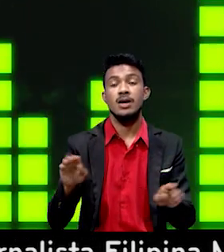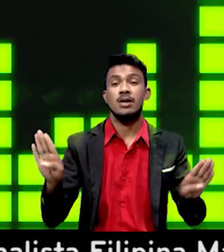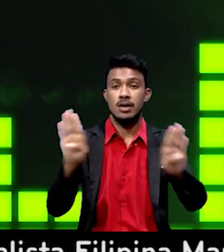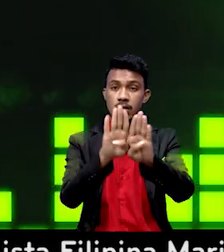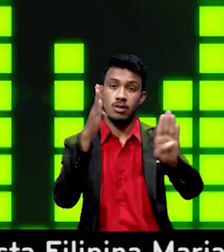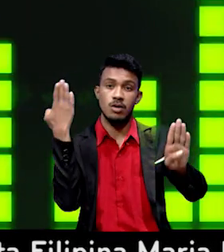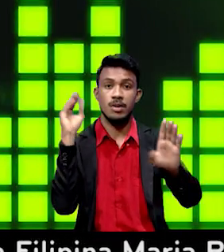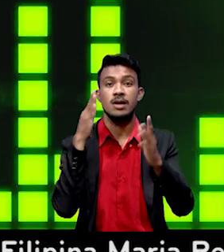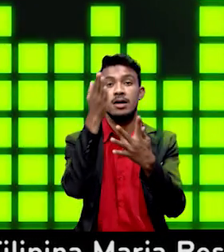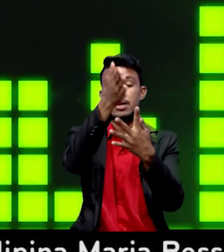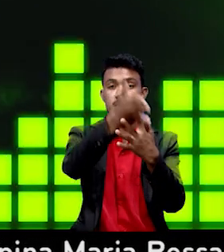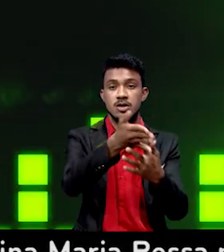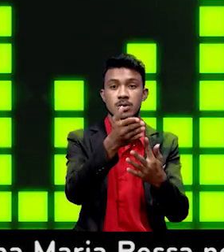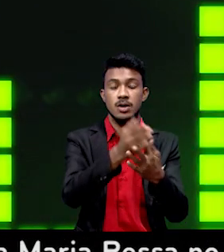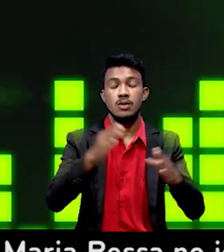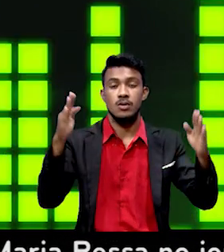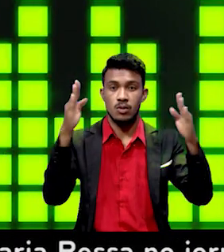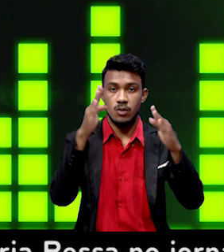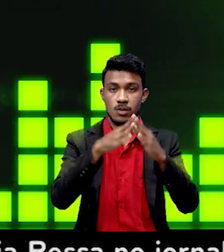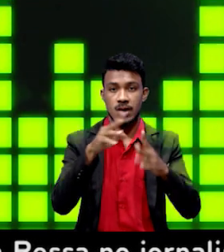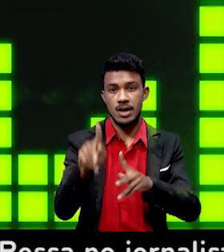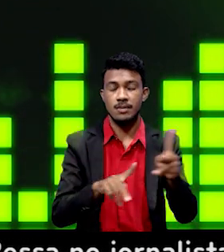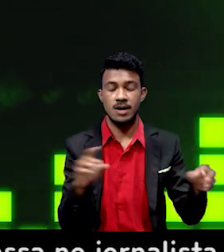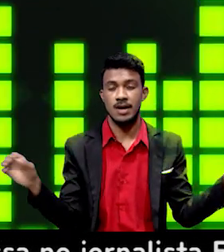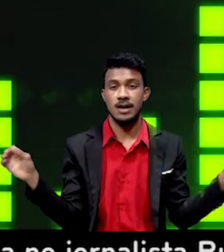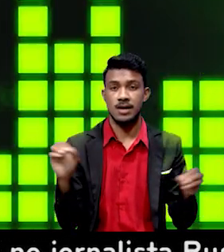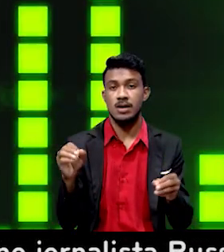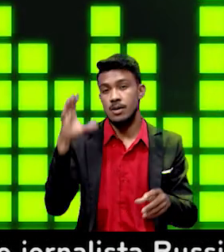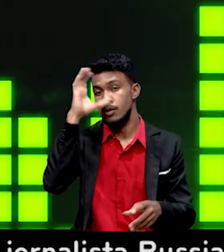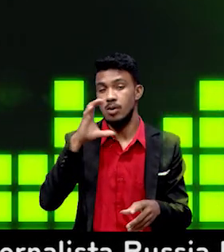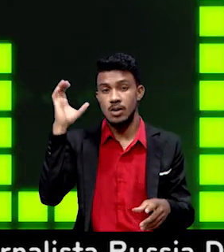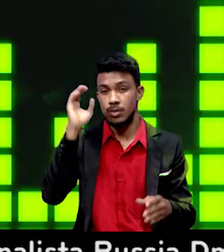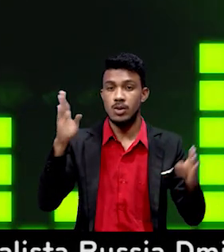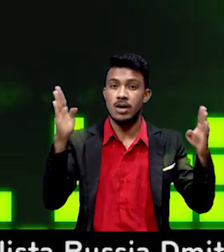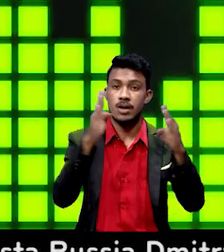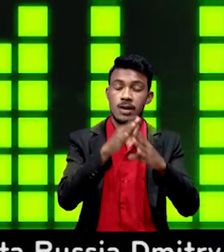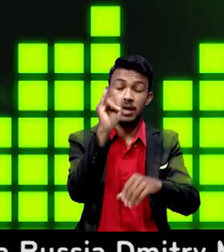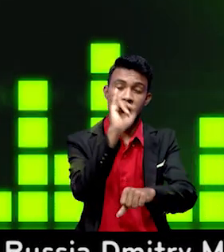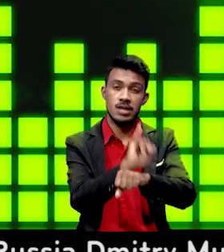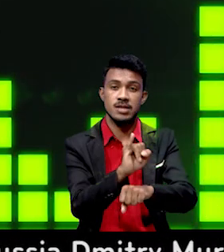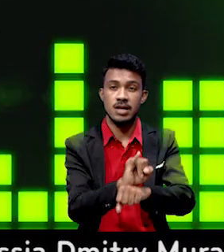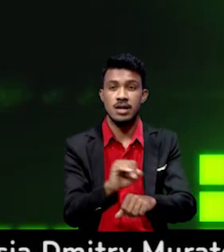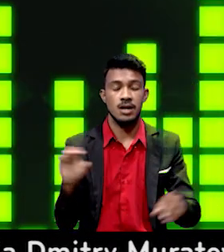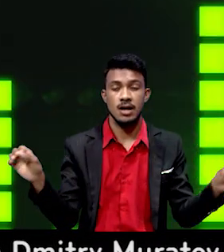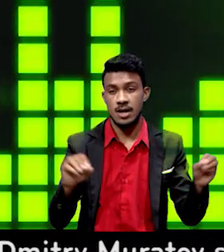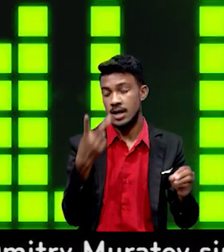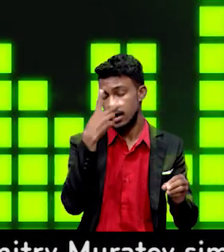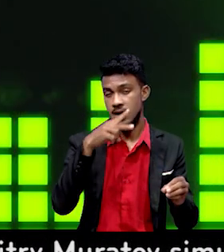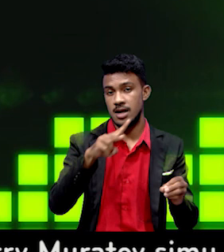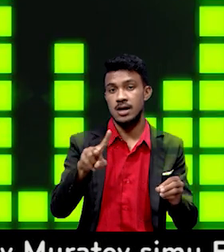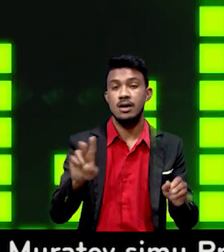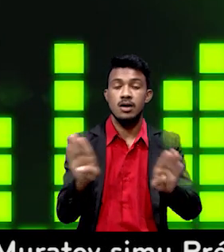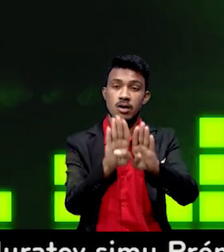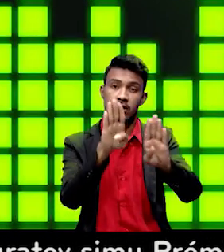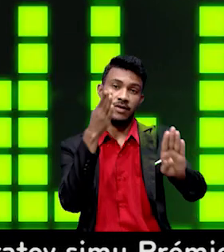ni sasanu malaran la yahut munia ni buka ba buka mai umalaran di igreja laran di puisi mai la lahetan. Loka pada ora mata